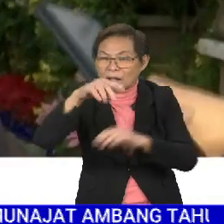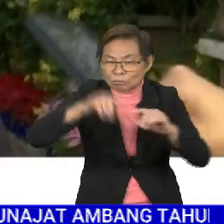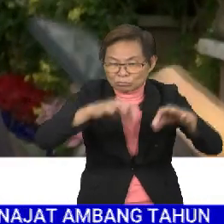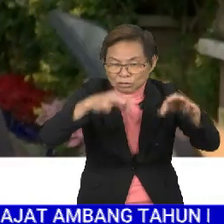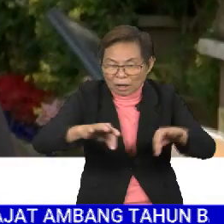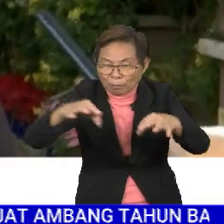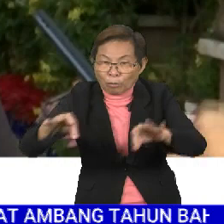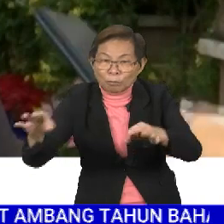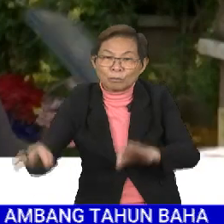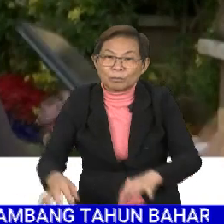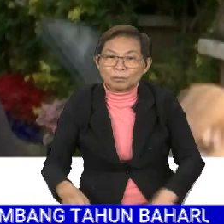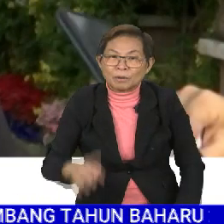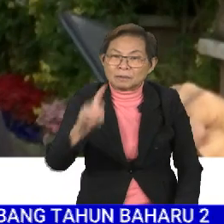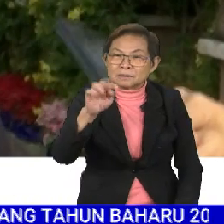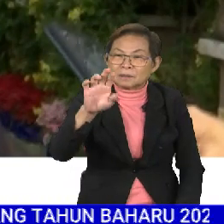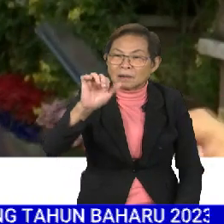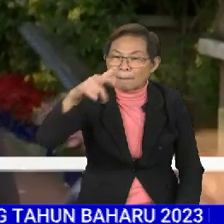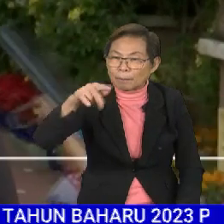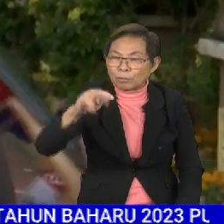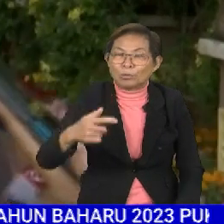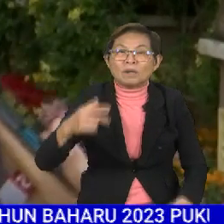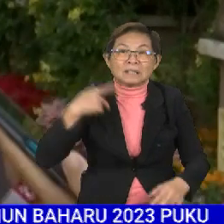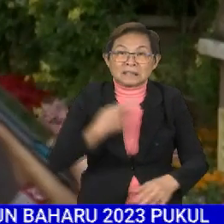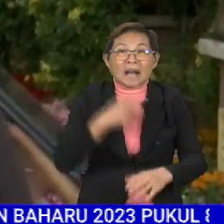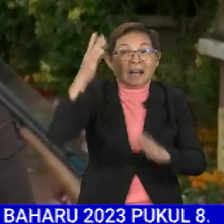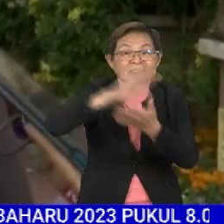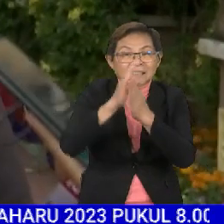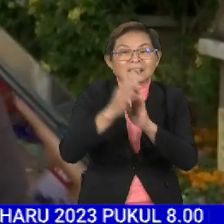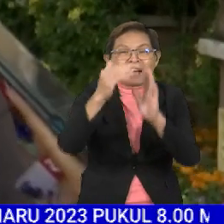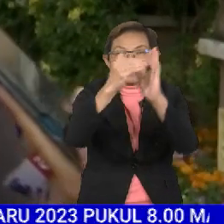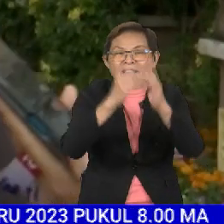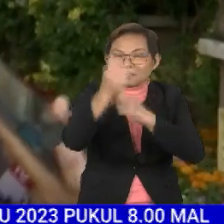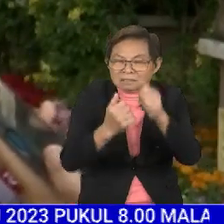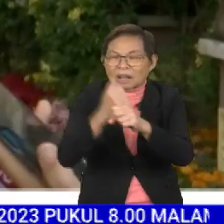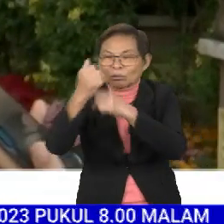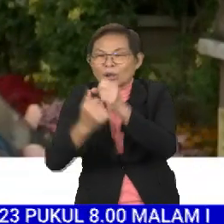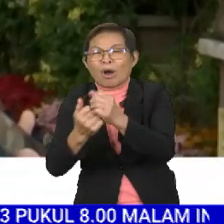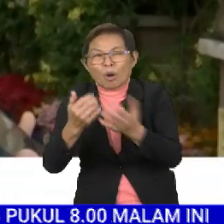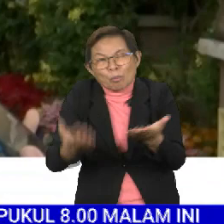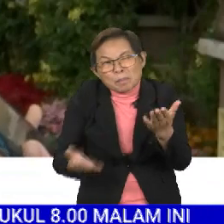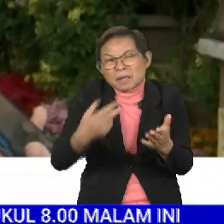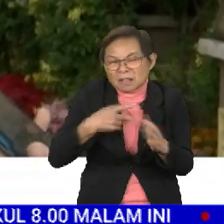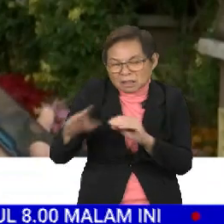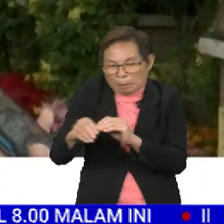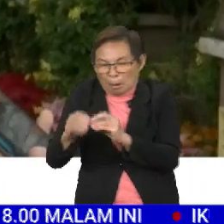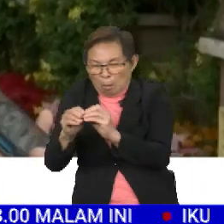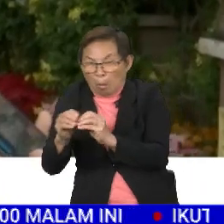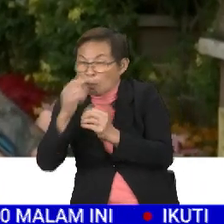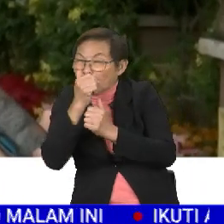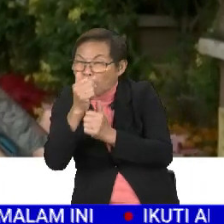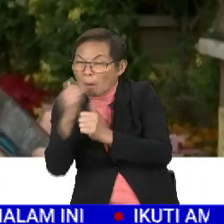ini mungkin kita akan jadikan acara tahunan mungkin kita akan berbagi sekali lagi untuk menarik lebih banyak minat orang untuk